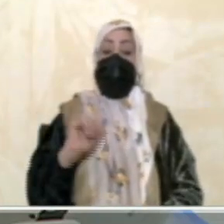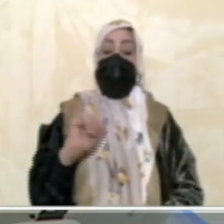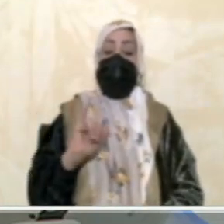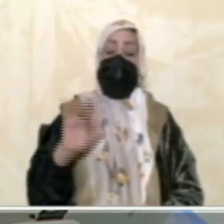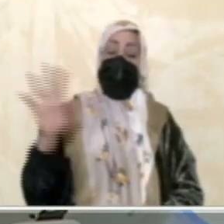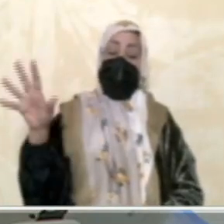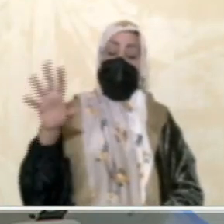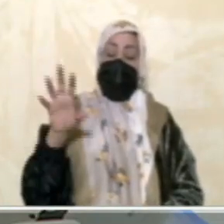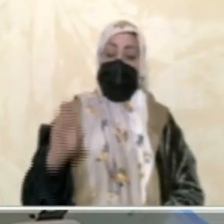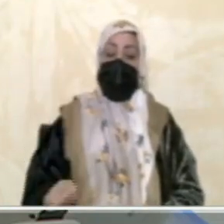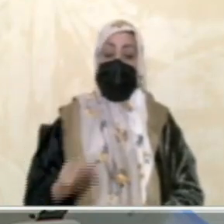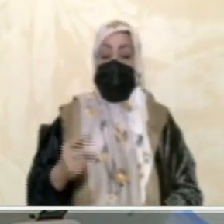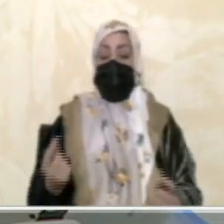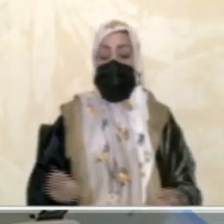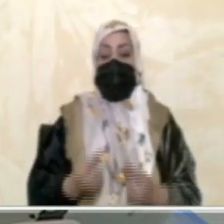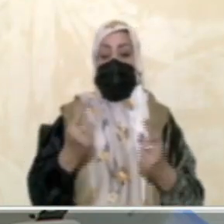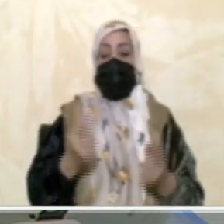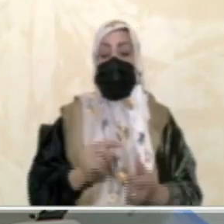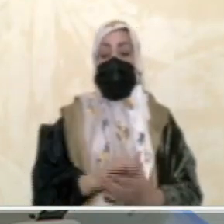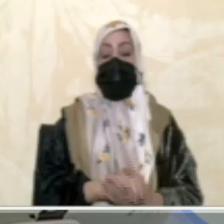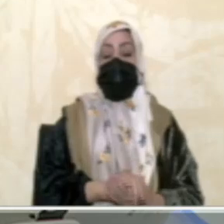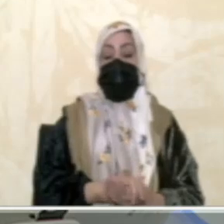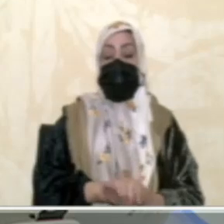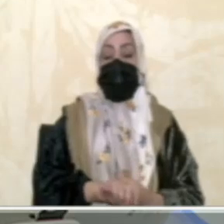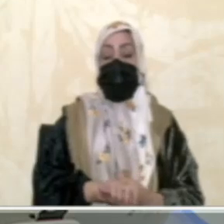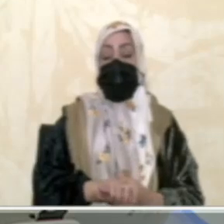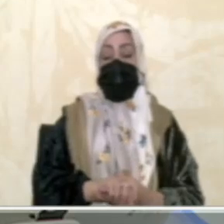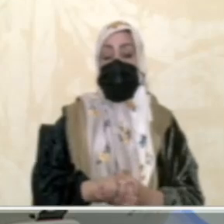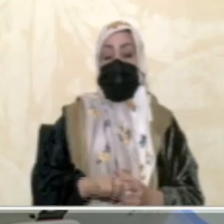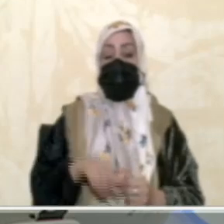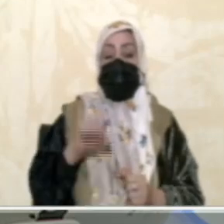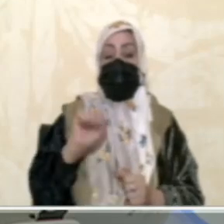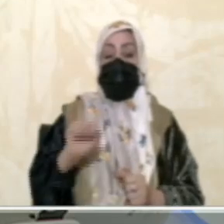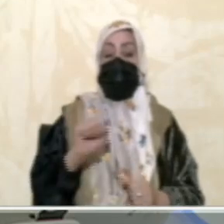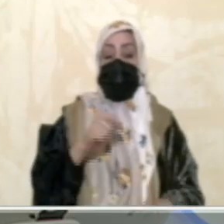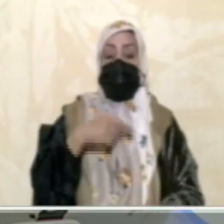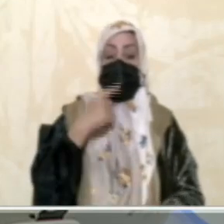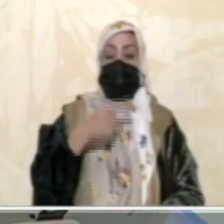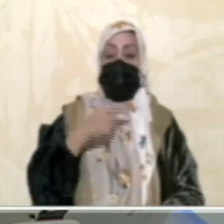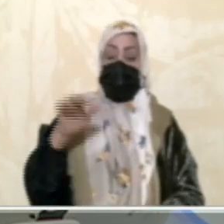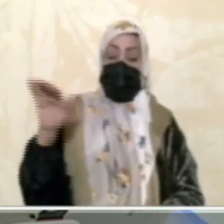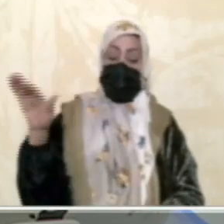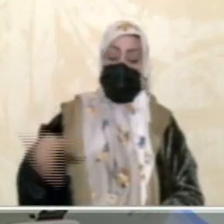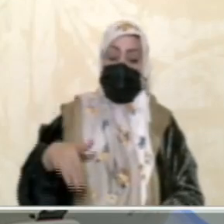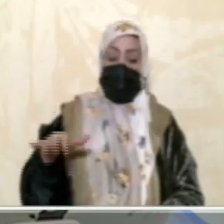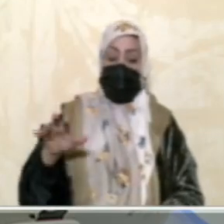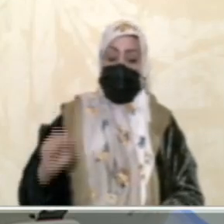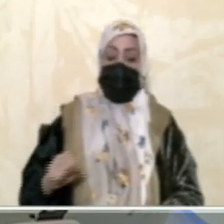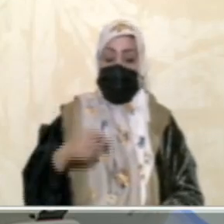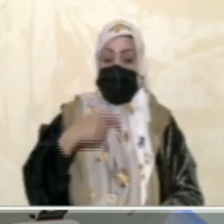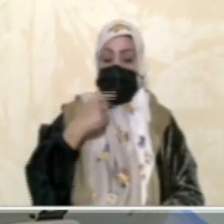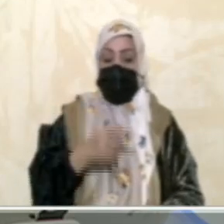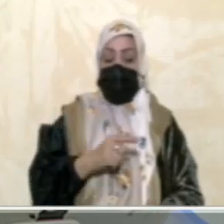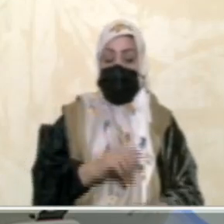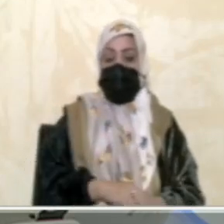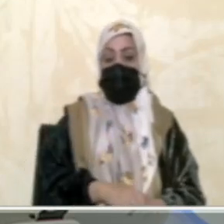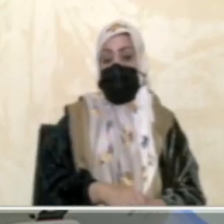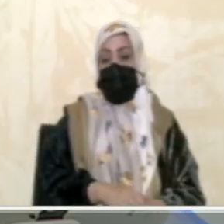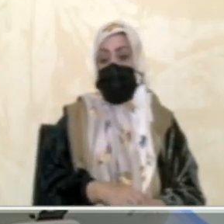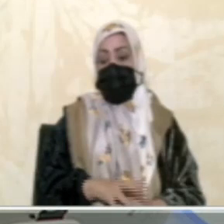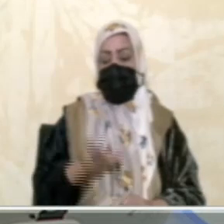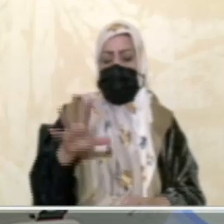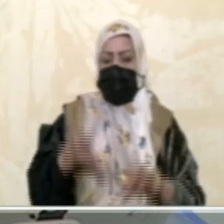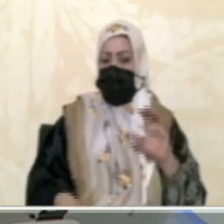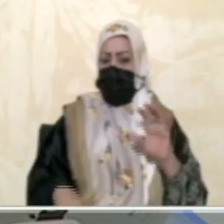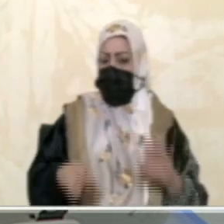ومن حقي هذا الشخص ان يرجع الى موضعه حيث خرج للطالب اما هذه الظاهره التي ذكرتها الان وهي ظاهره